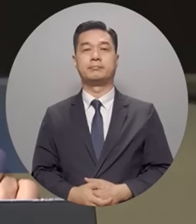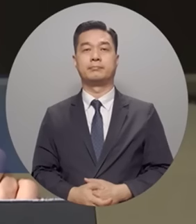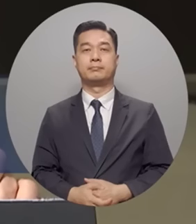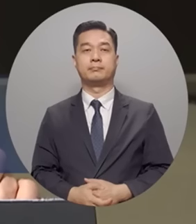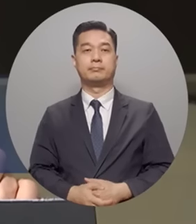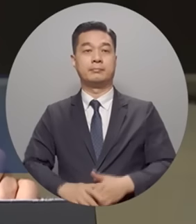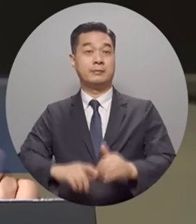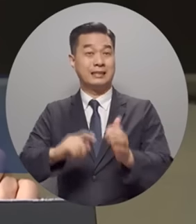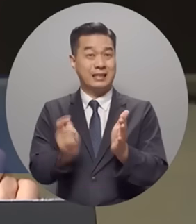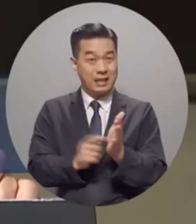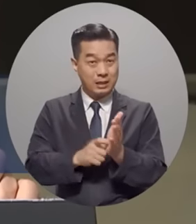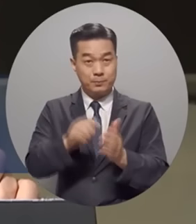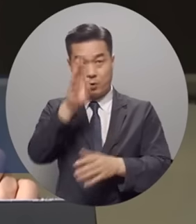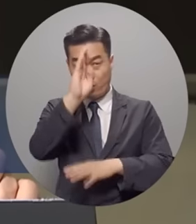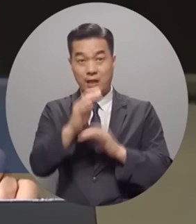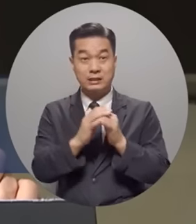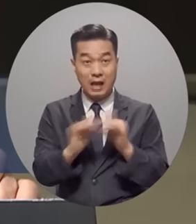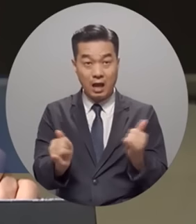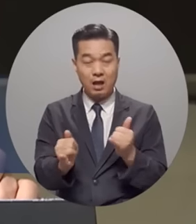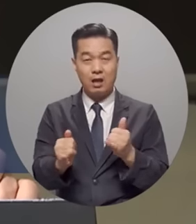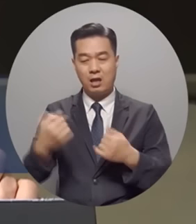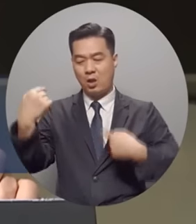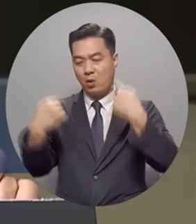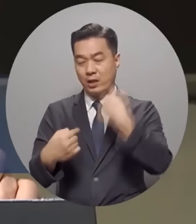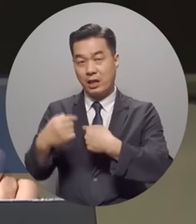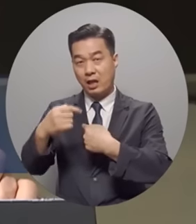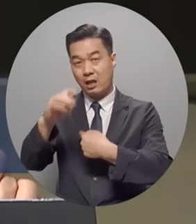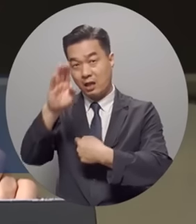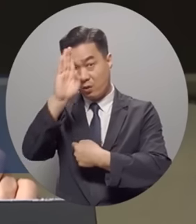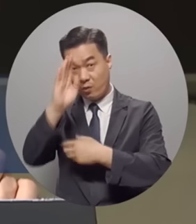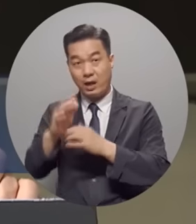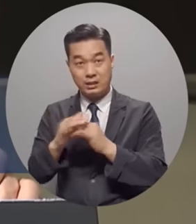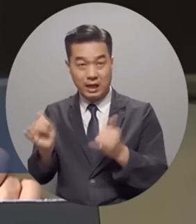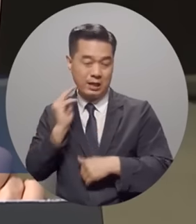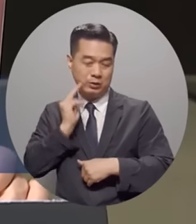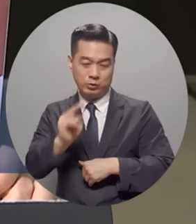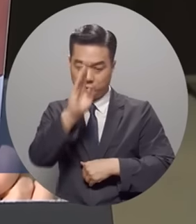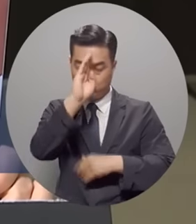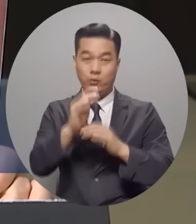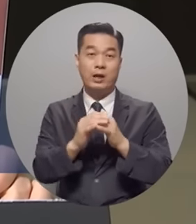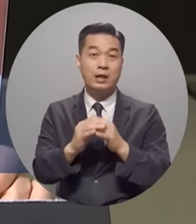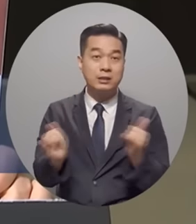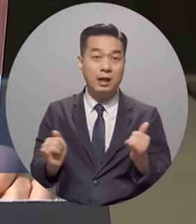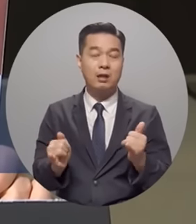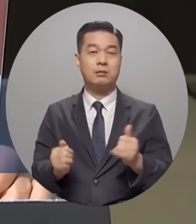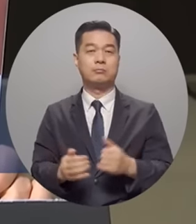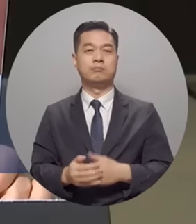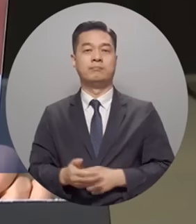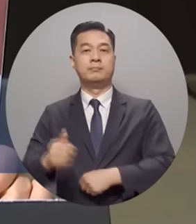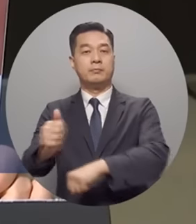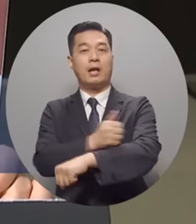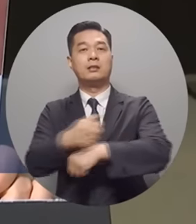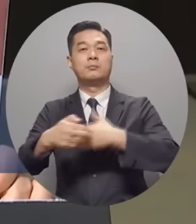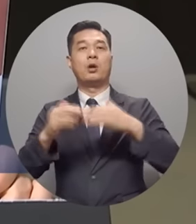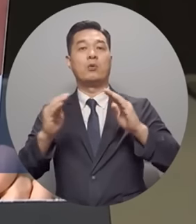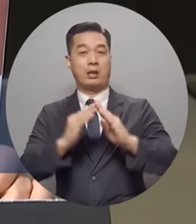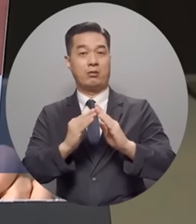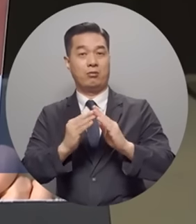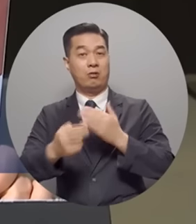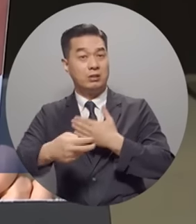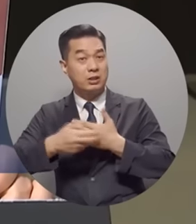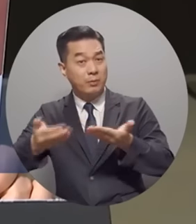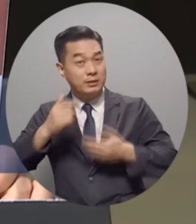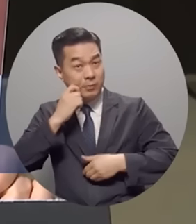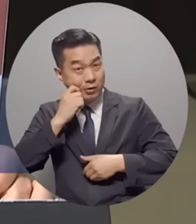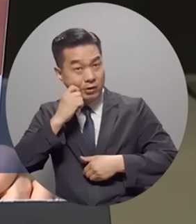응급 환자, 외상 환자, 중증 환자 여러분 다니시는 병원에서 진료 못 받으시면